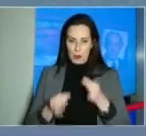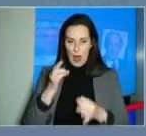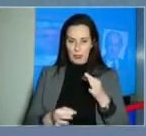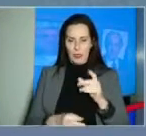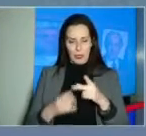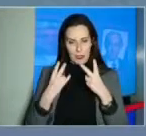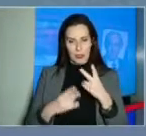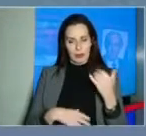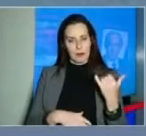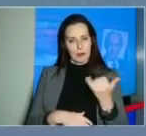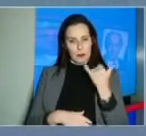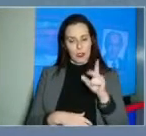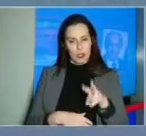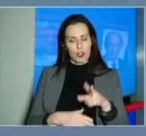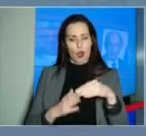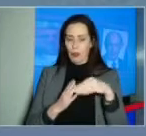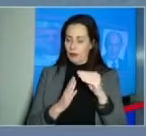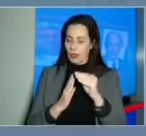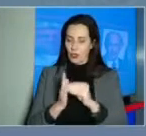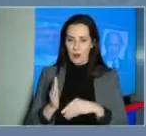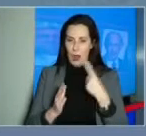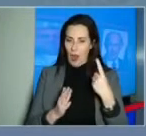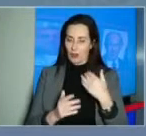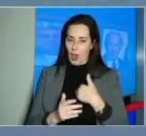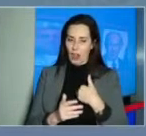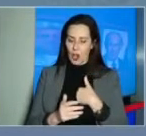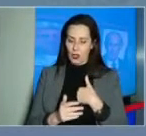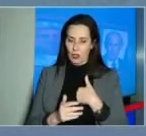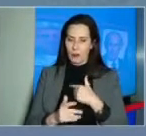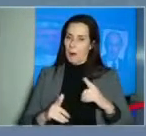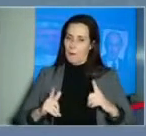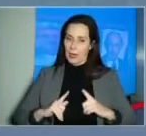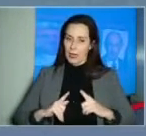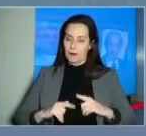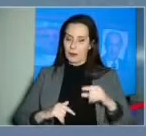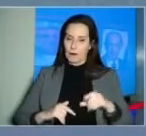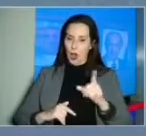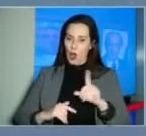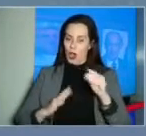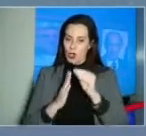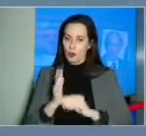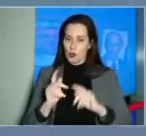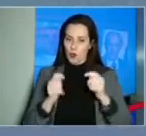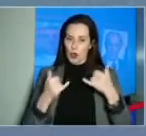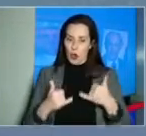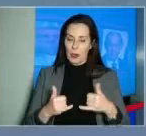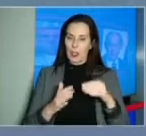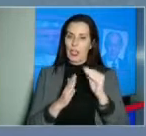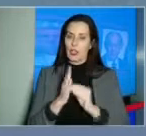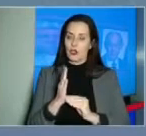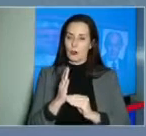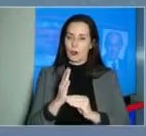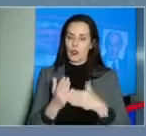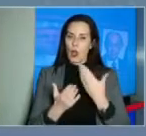אז כדאי תמיד להגיד שיש עוד רשימה אחת שאנחנו מחכים לה, והיא לא הרשימות שיוגשו היום, אלא הרשימה של